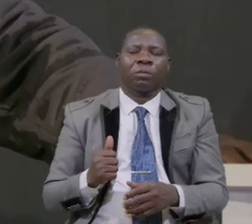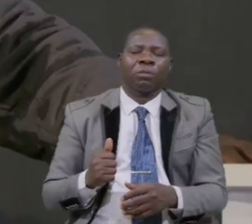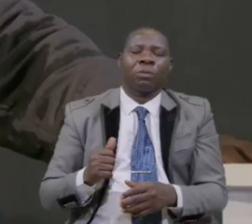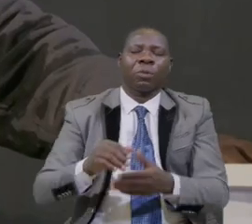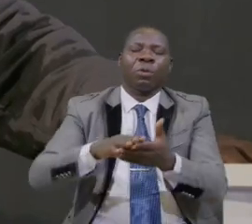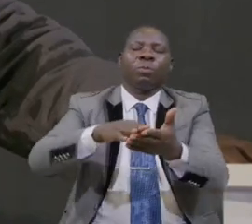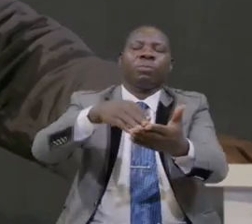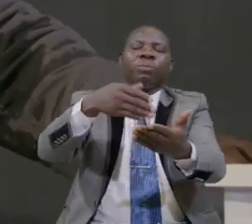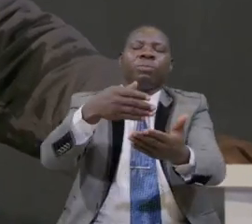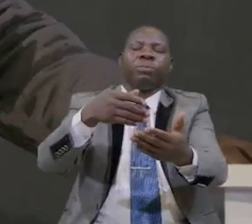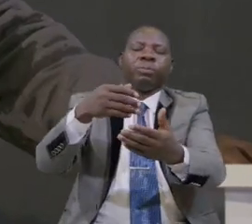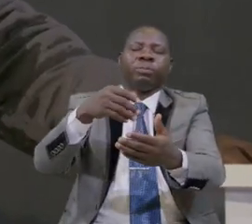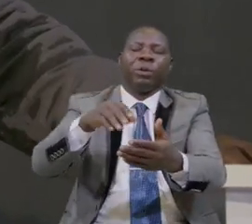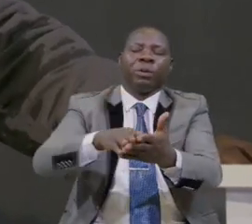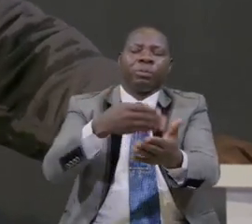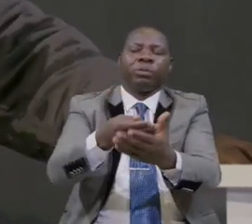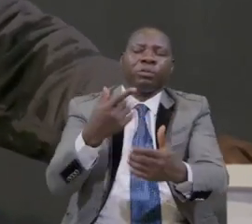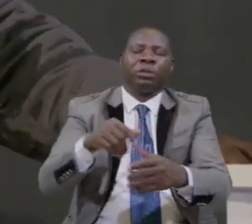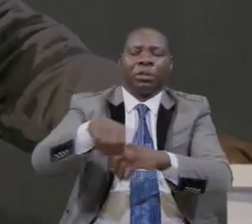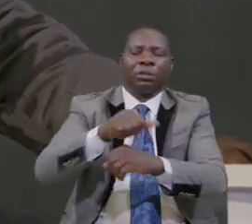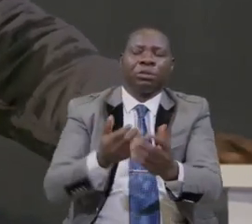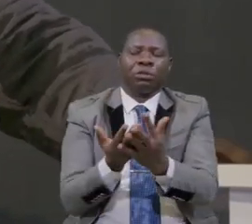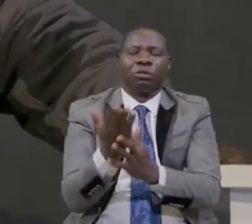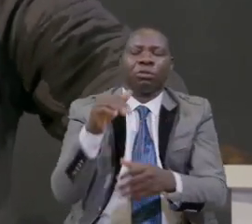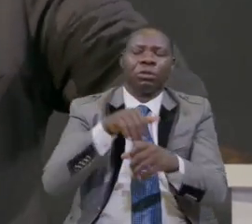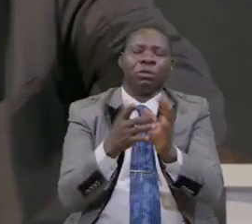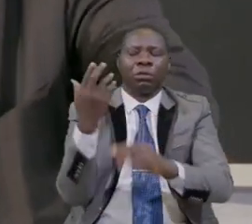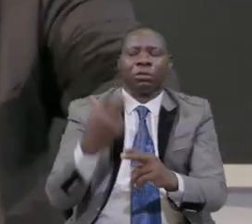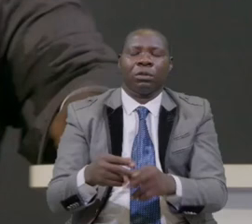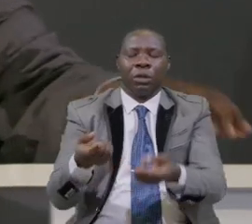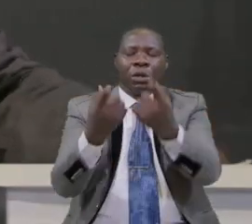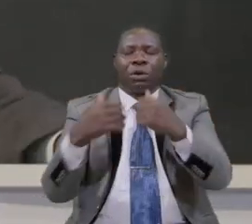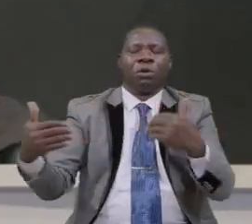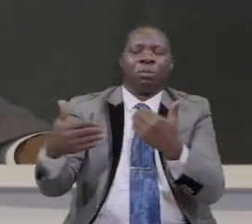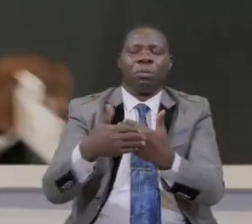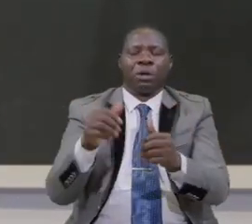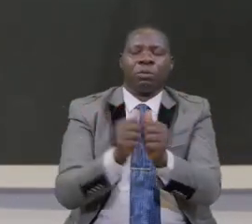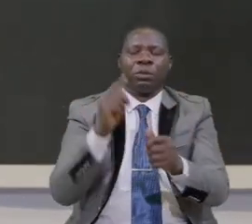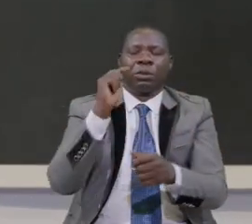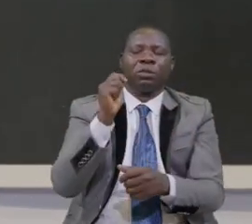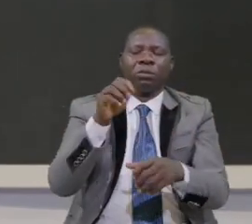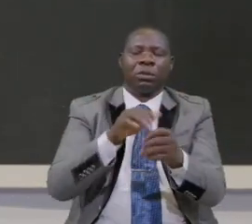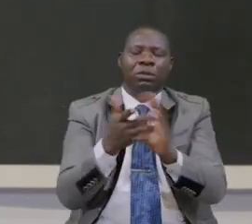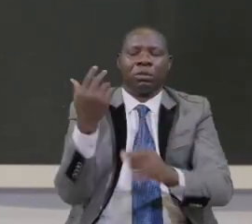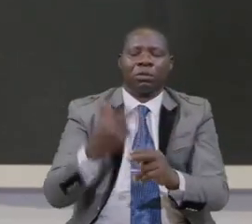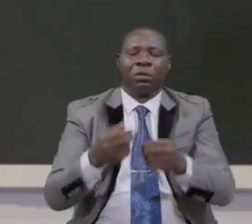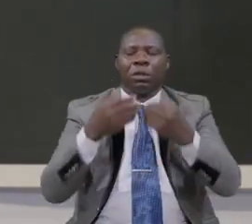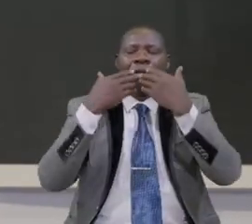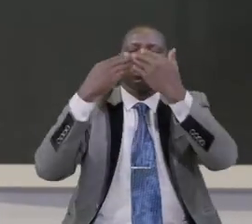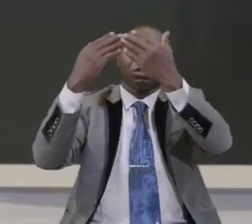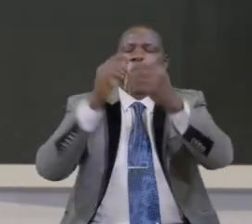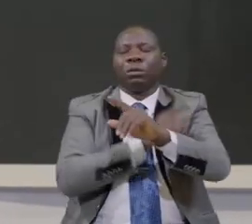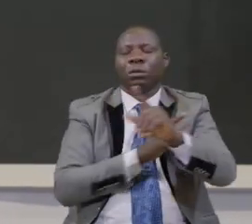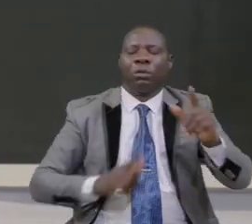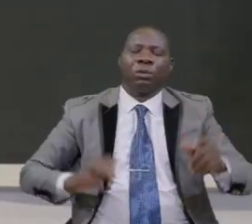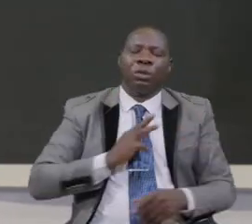Et manifeste l'onction. Reviens avec témoignage. Merci Seigneur. Nous savons que